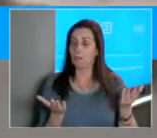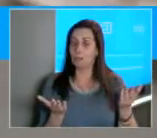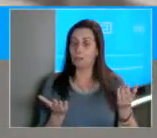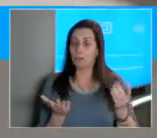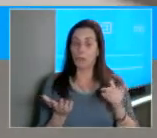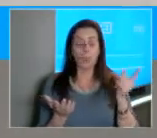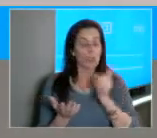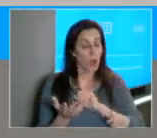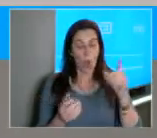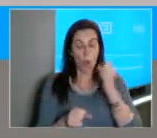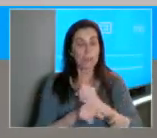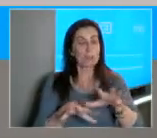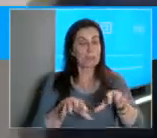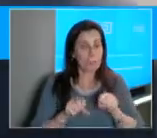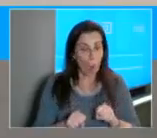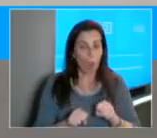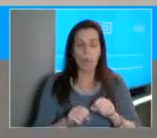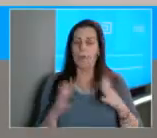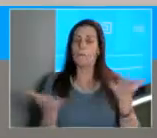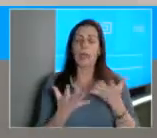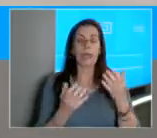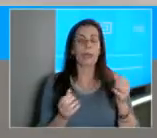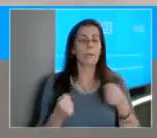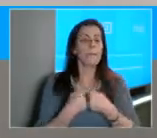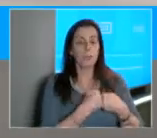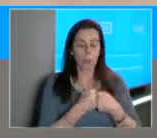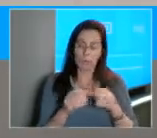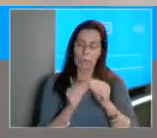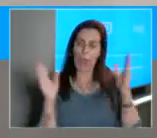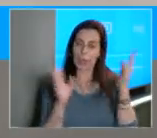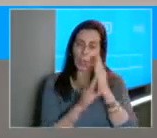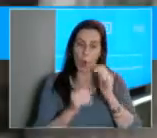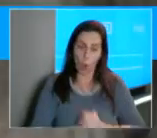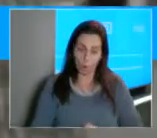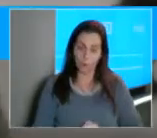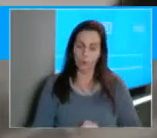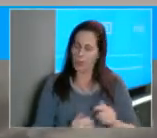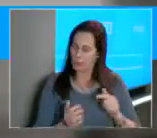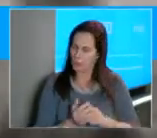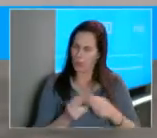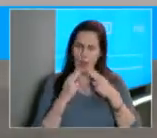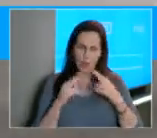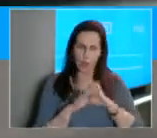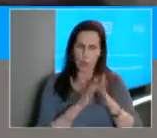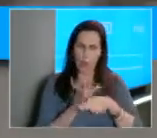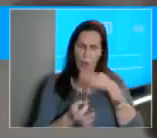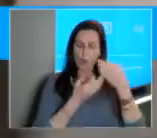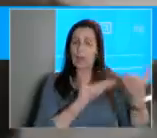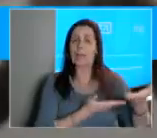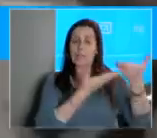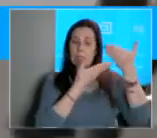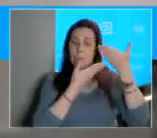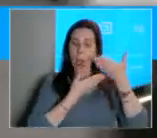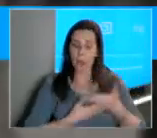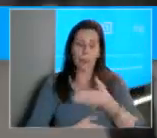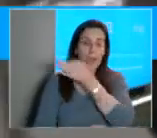לסיפוח לאחר בחירות? ואיך מתמודדים עם הטרור בינתיים? כדי לענות על השאלות האלה, הזמנו לך